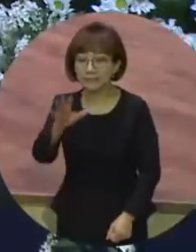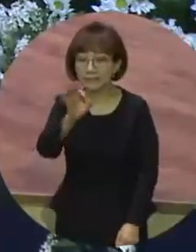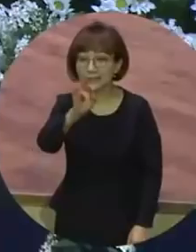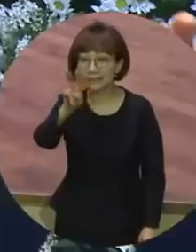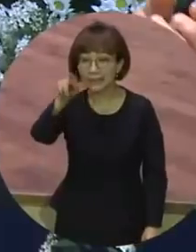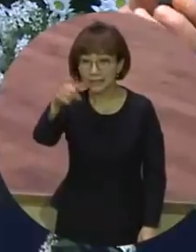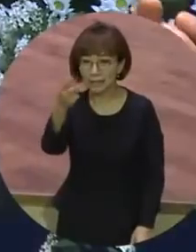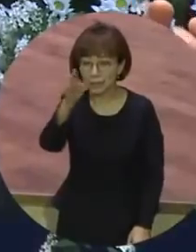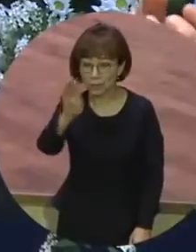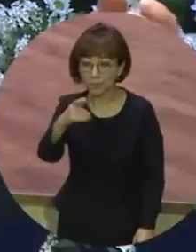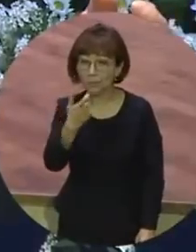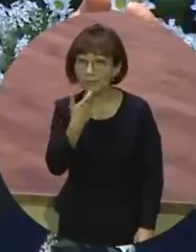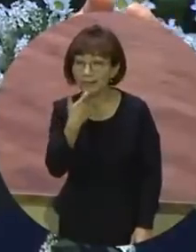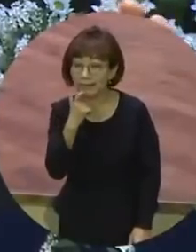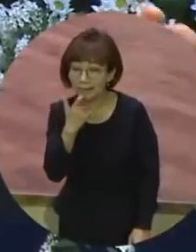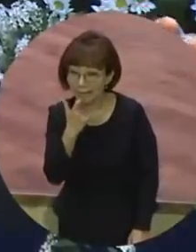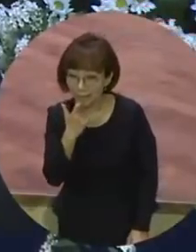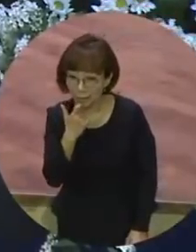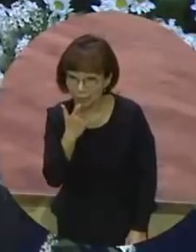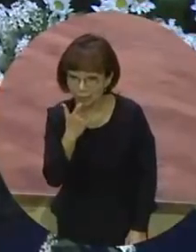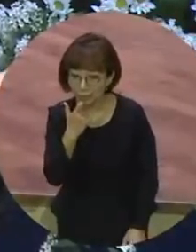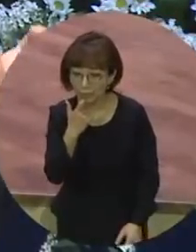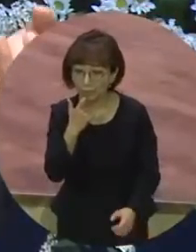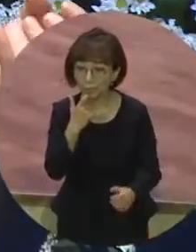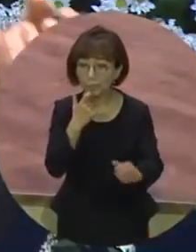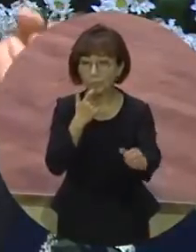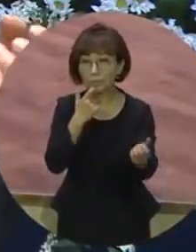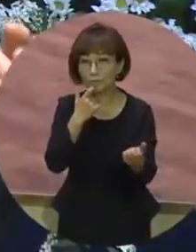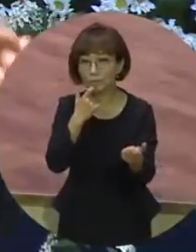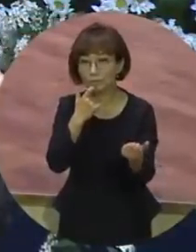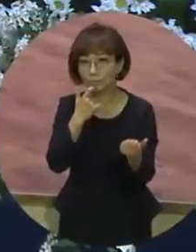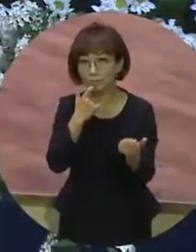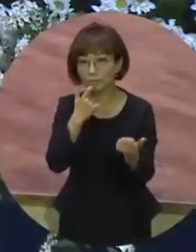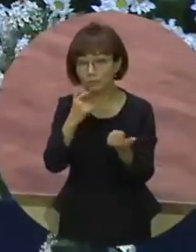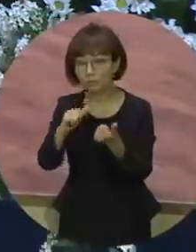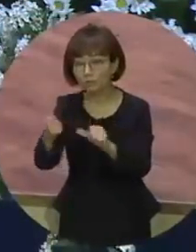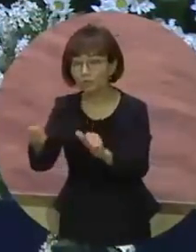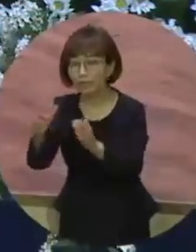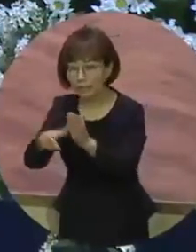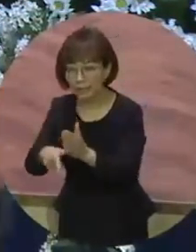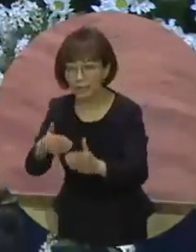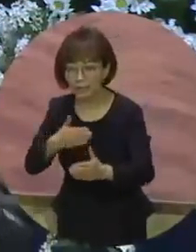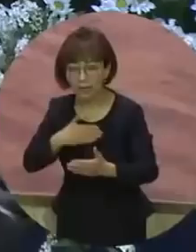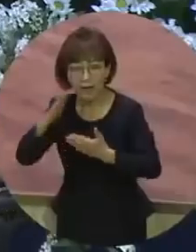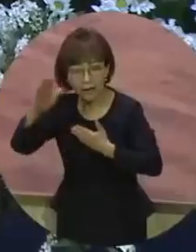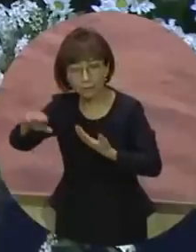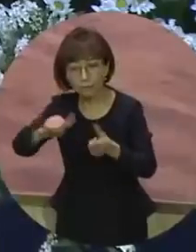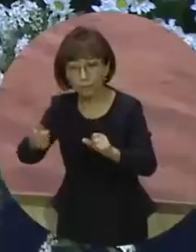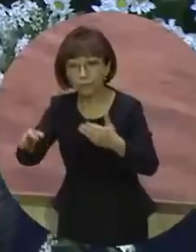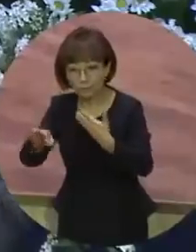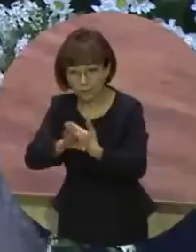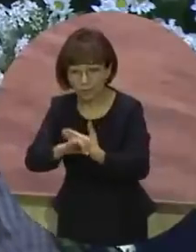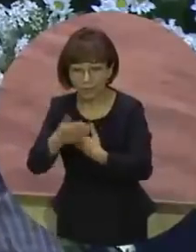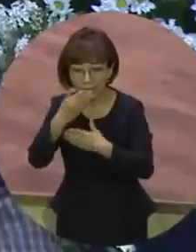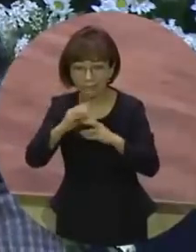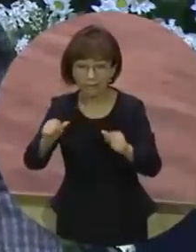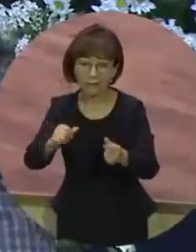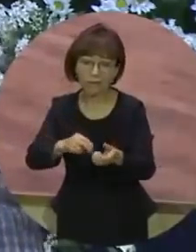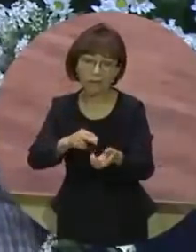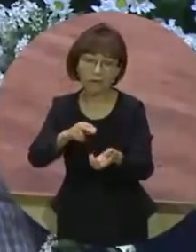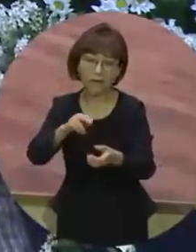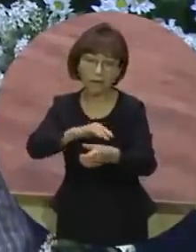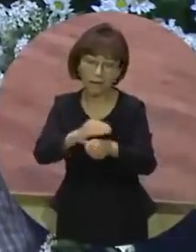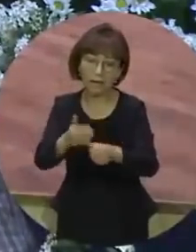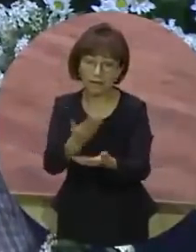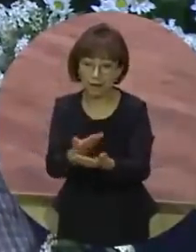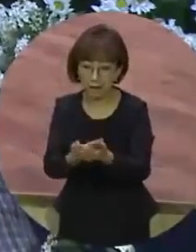애굽에 죽었는데 유언대로 뭐야 출애굽할 때 야곱의 유골을 가지고 나옵니다. 요셉 유골 다 가지고 이렇게 나와가지고